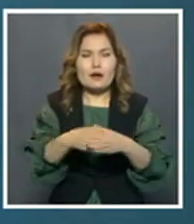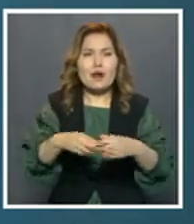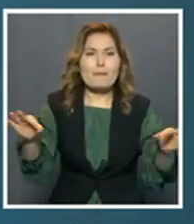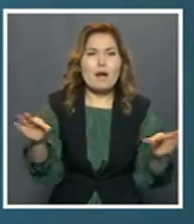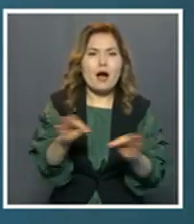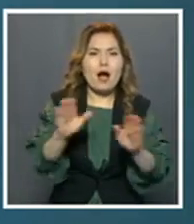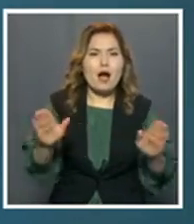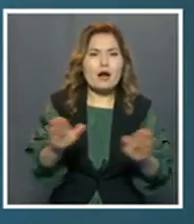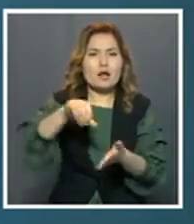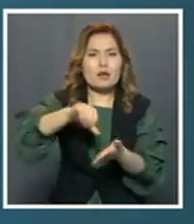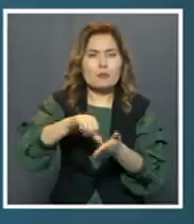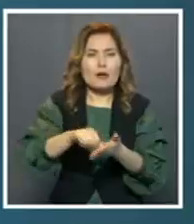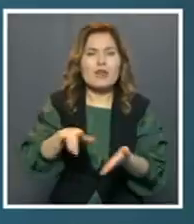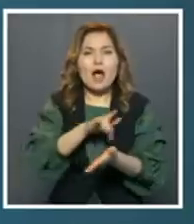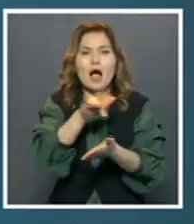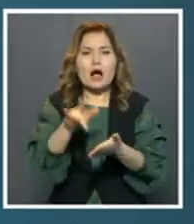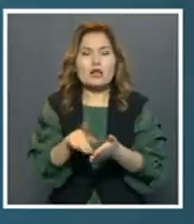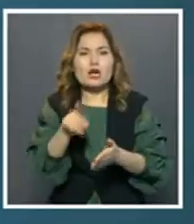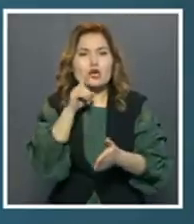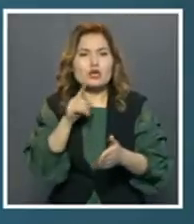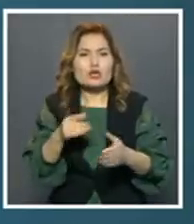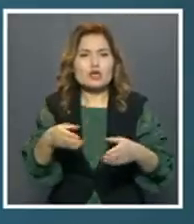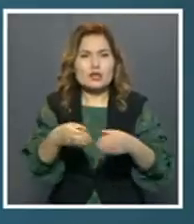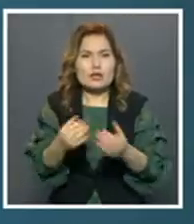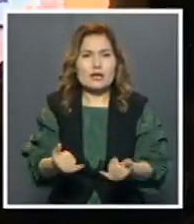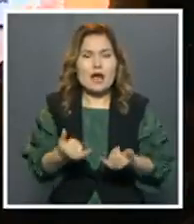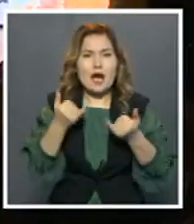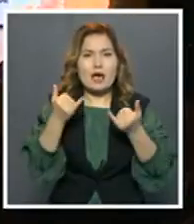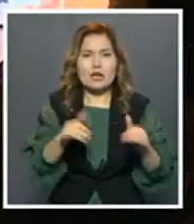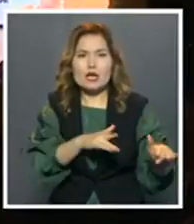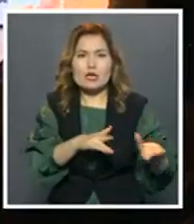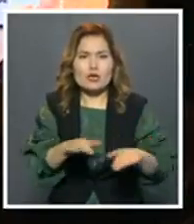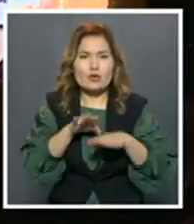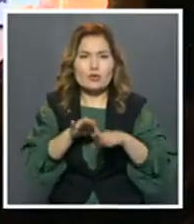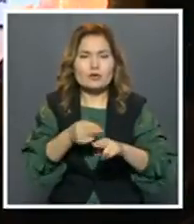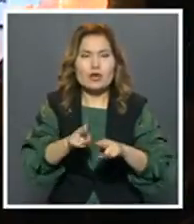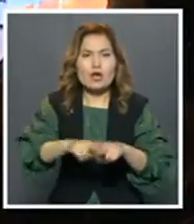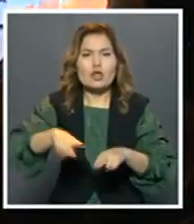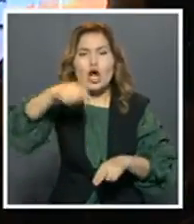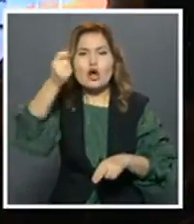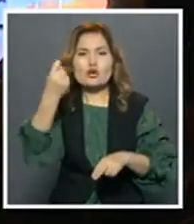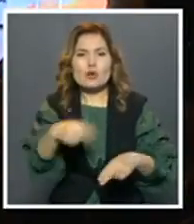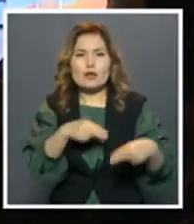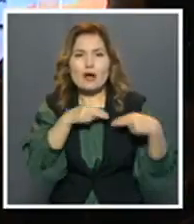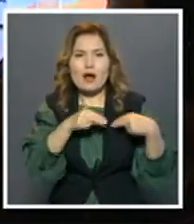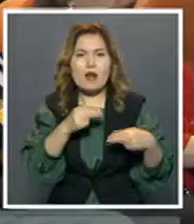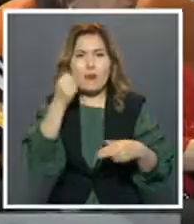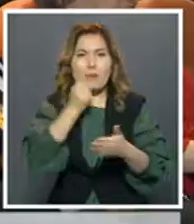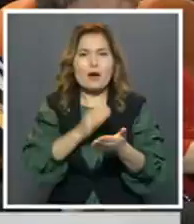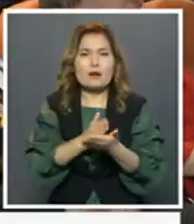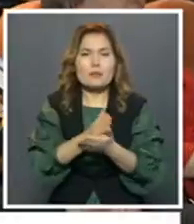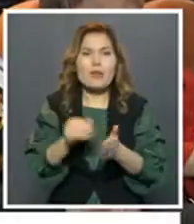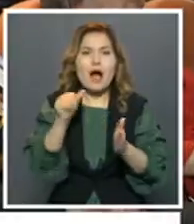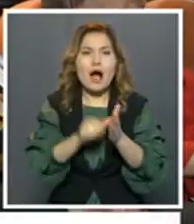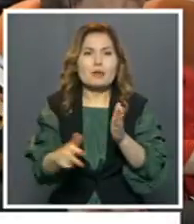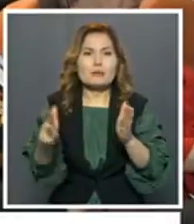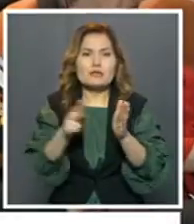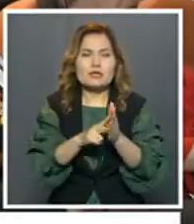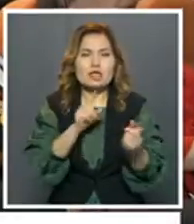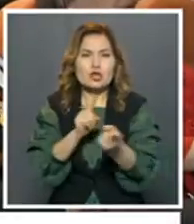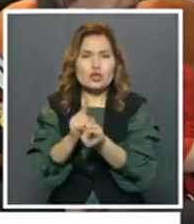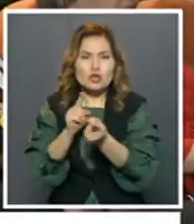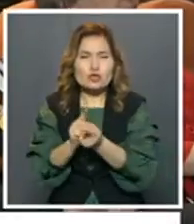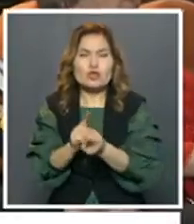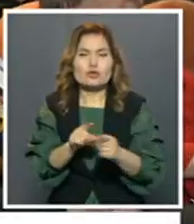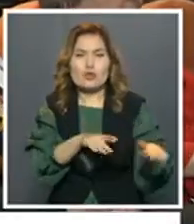оркестрдің қатысуымен қала жастарына арналған кеш өтті. Эстафета барысында соғыс және еңбек ардагерлерімен 68 кездесу ұйымдастырылмақ.